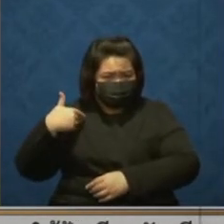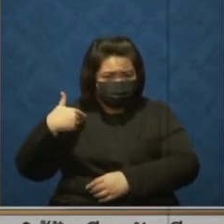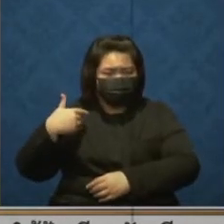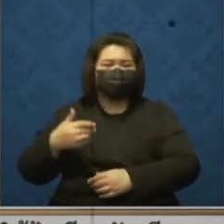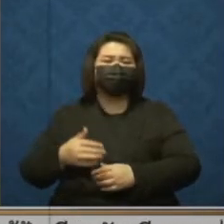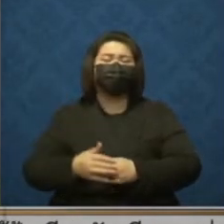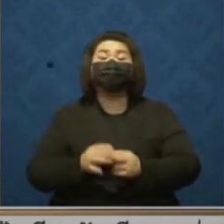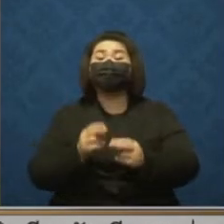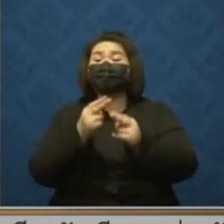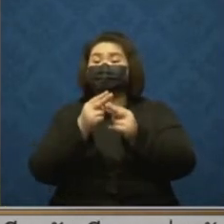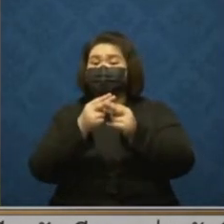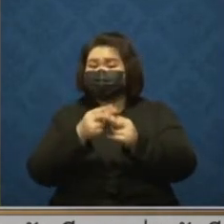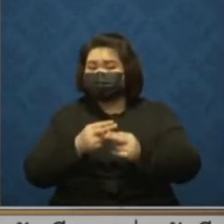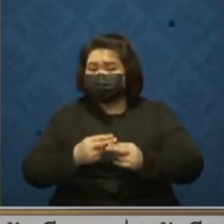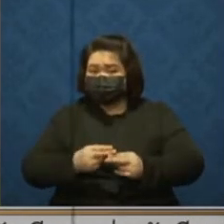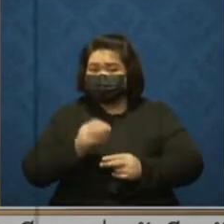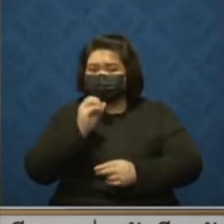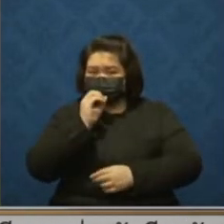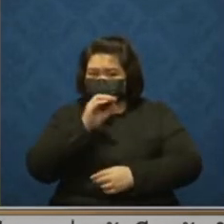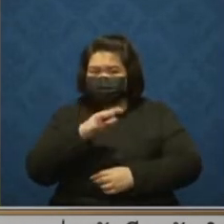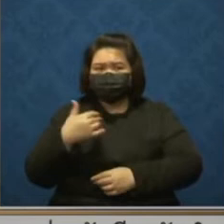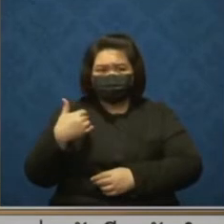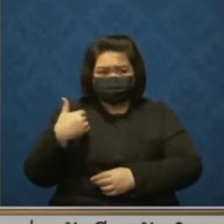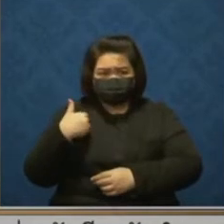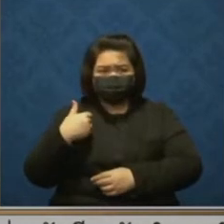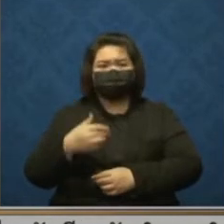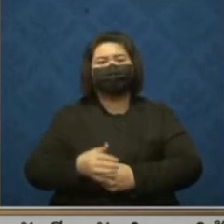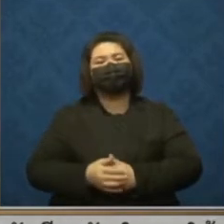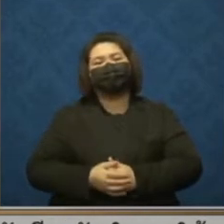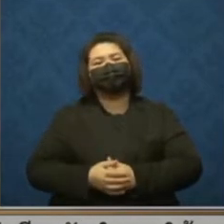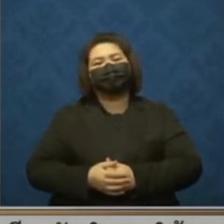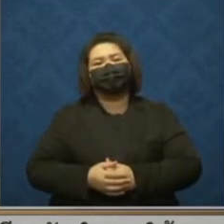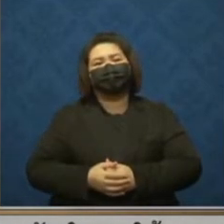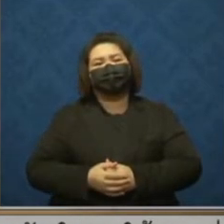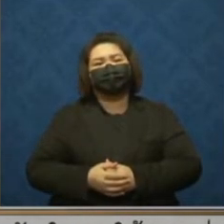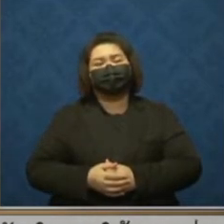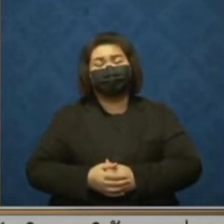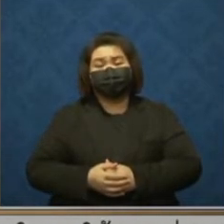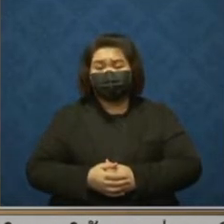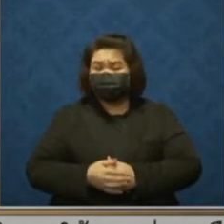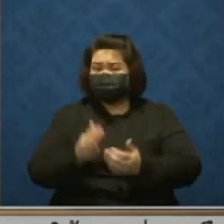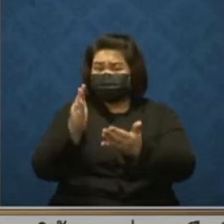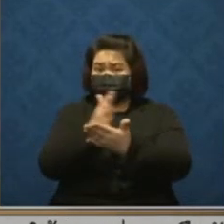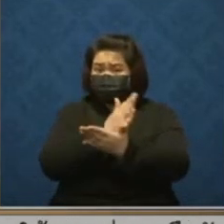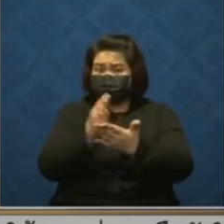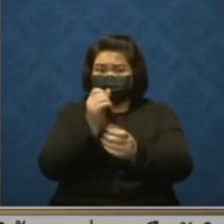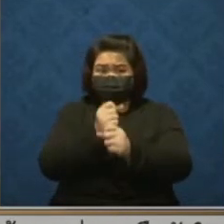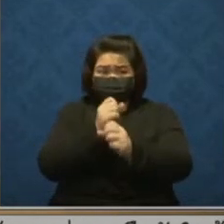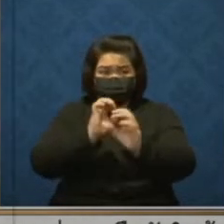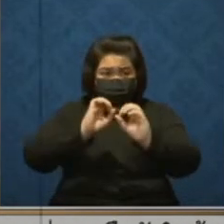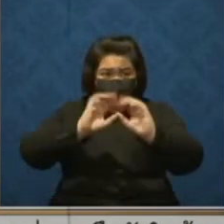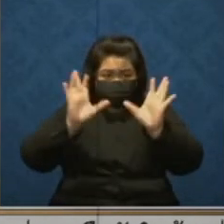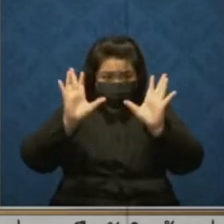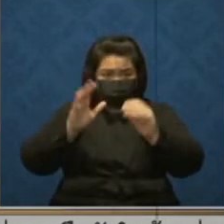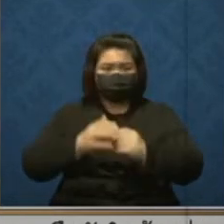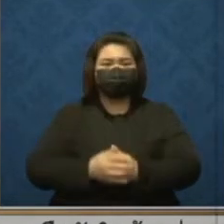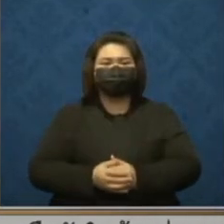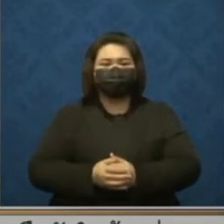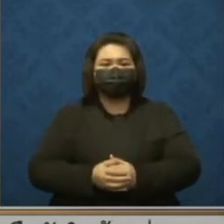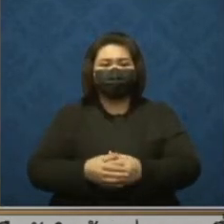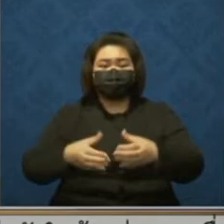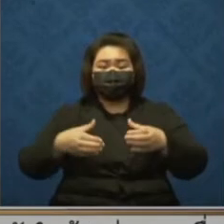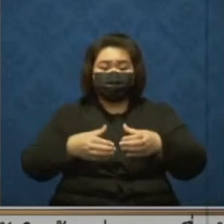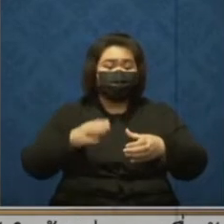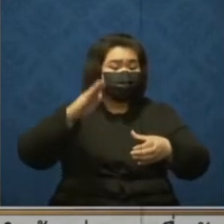ศาสตราจารย์ดอกเตอร์อนุสรณ์อุณโณมีแม้กระทั่งศิโรตม์คล้ามไพบูลย์ก็ท่านประธานมีการแต่งงานกันชัดเจนครับว่ากองทัพภาคไหน